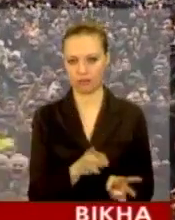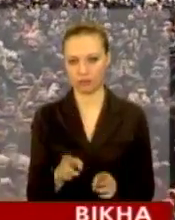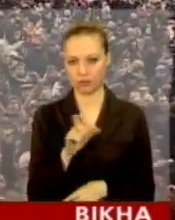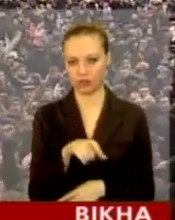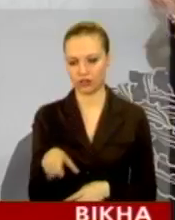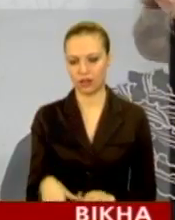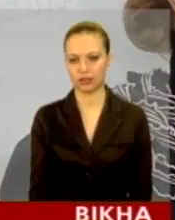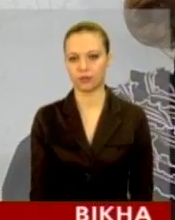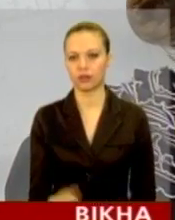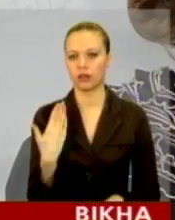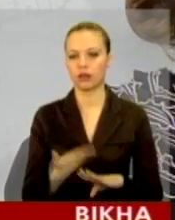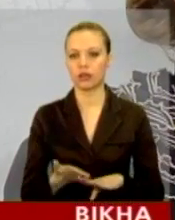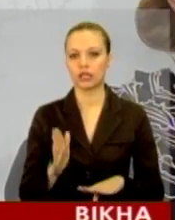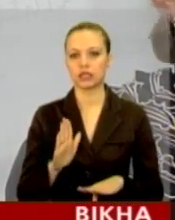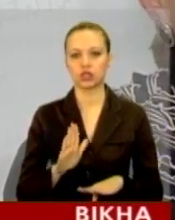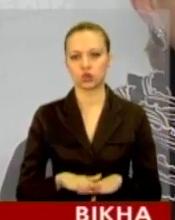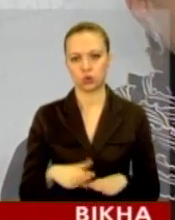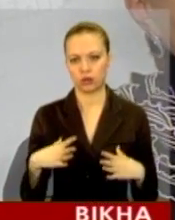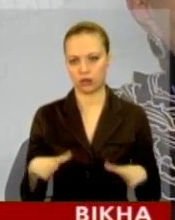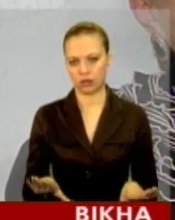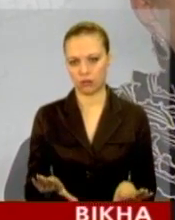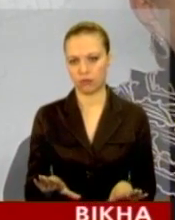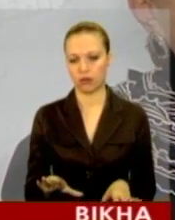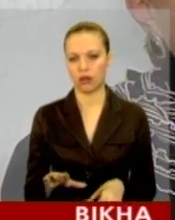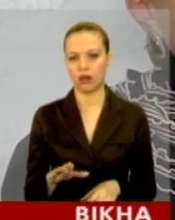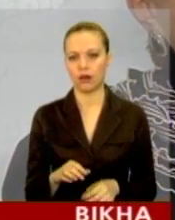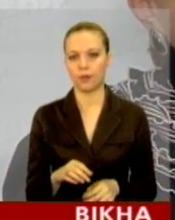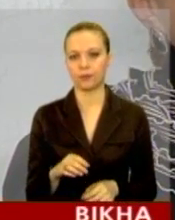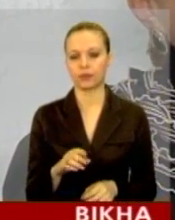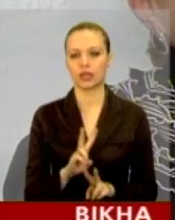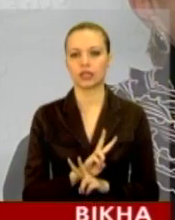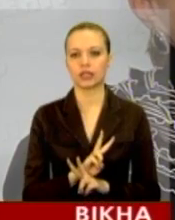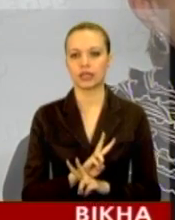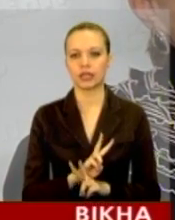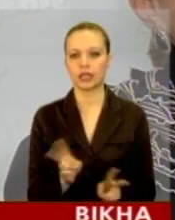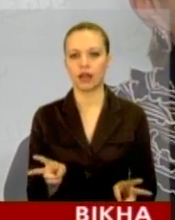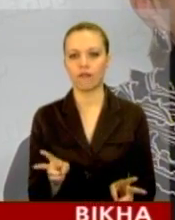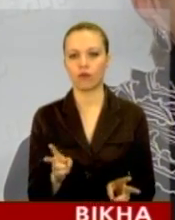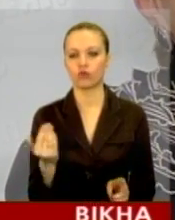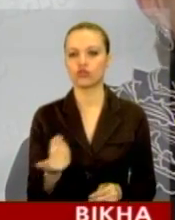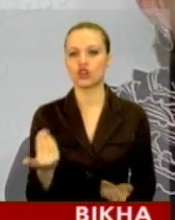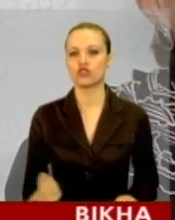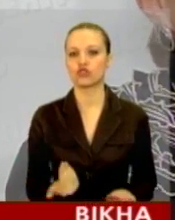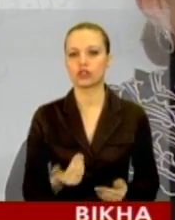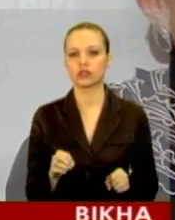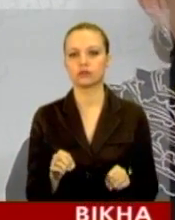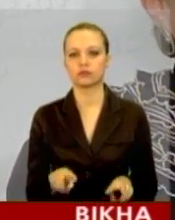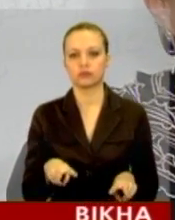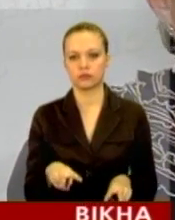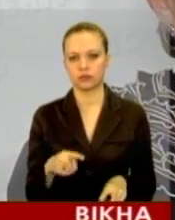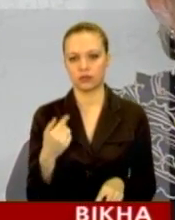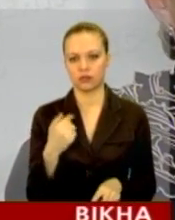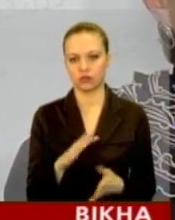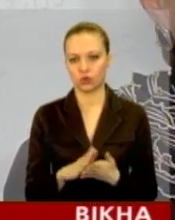постраждалих. Тяжелих не було. Нікого, чиї житті угрожало би